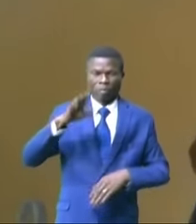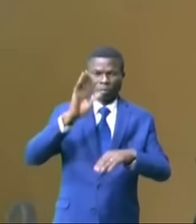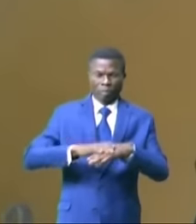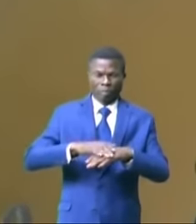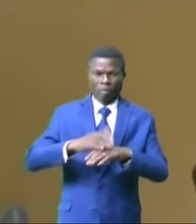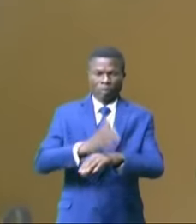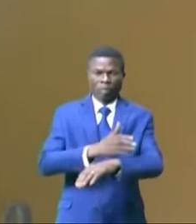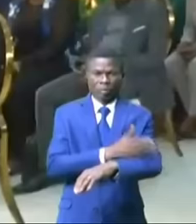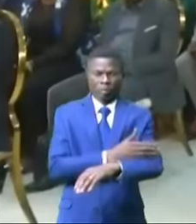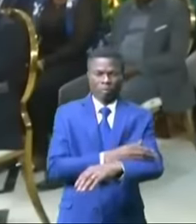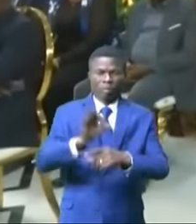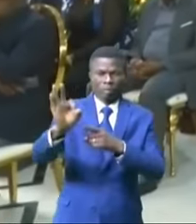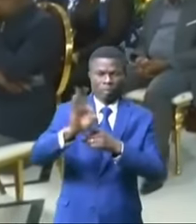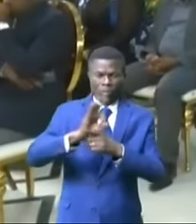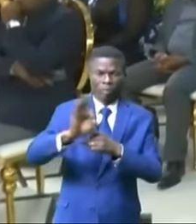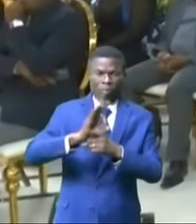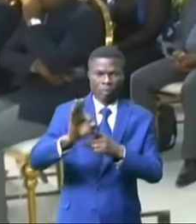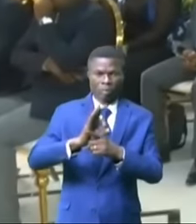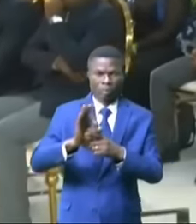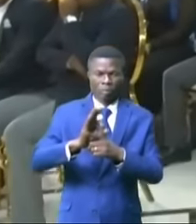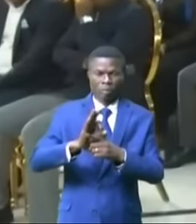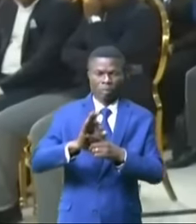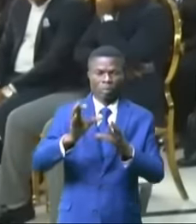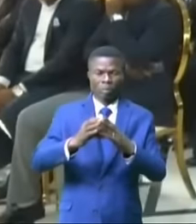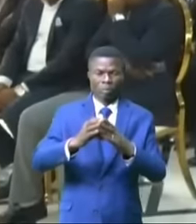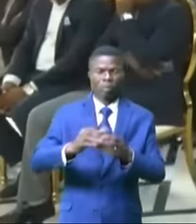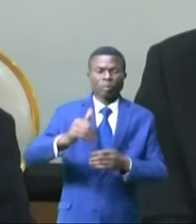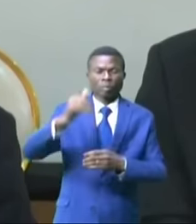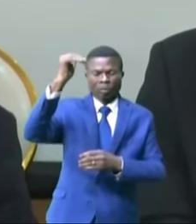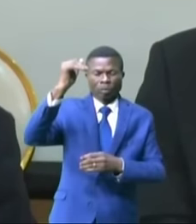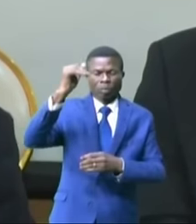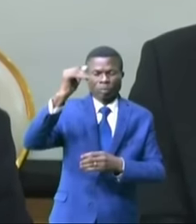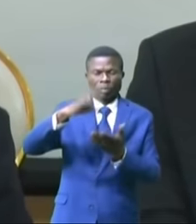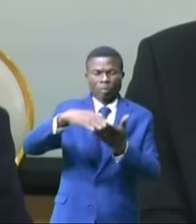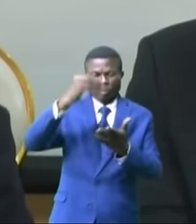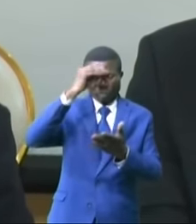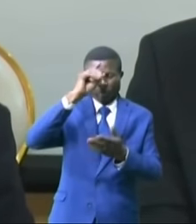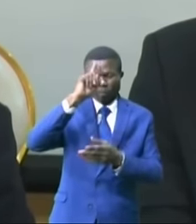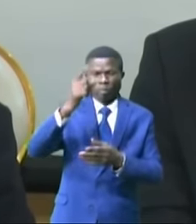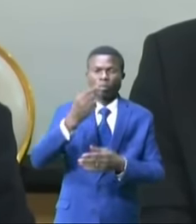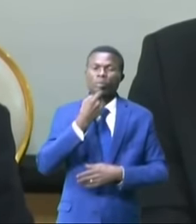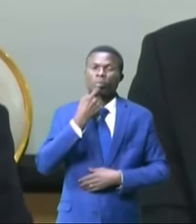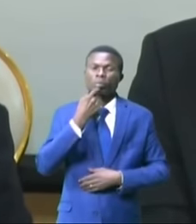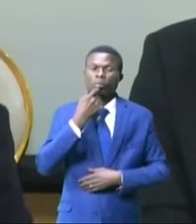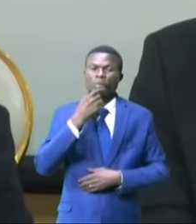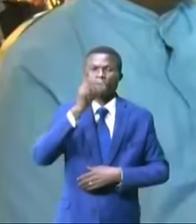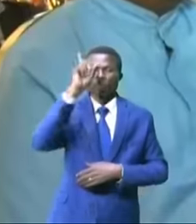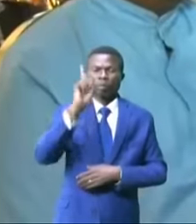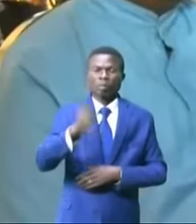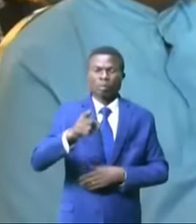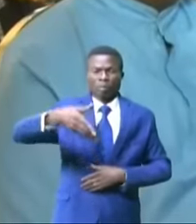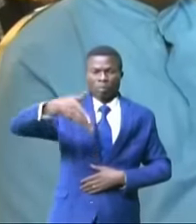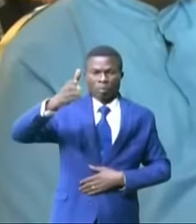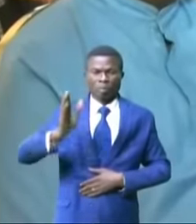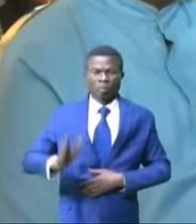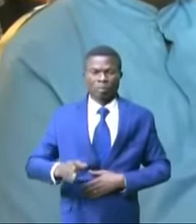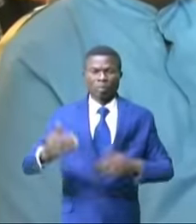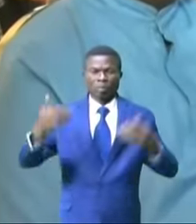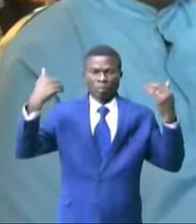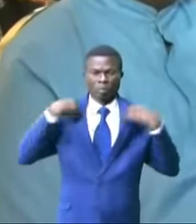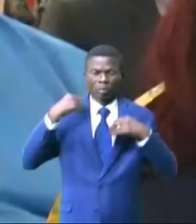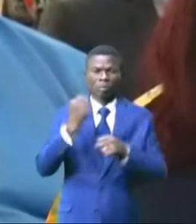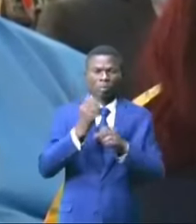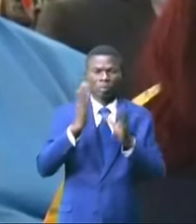géant. C'est la formation avec un plus haut niveau de participation de son histoire d'une centaine d'experts, cadres et